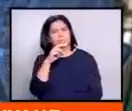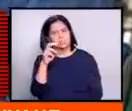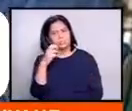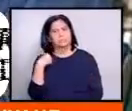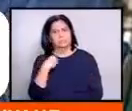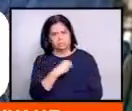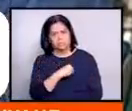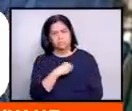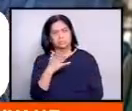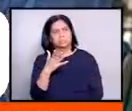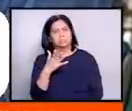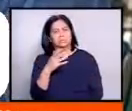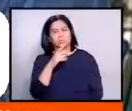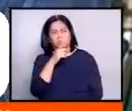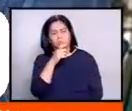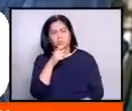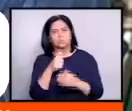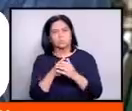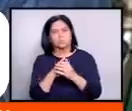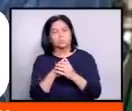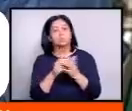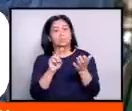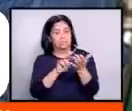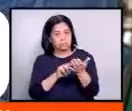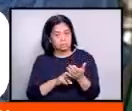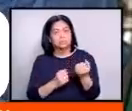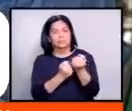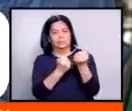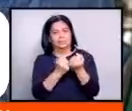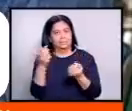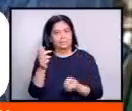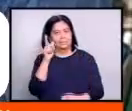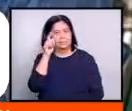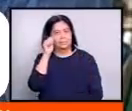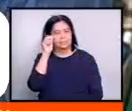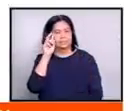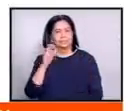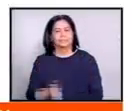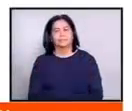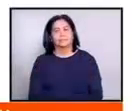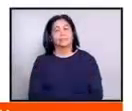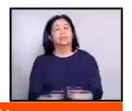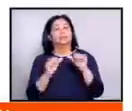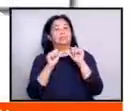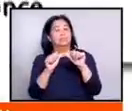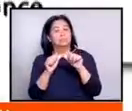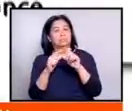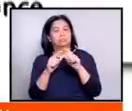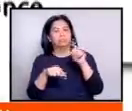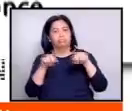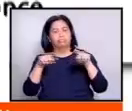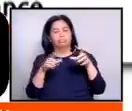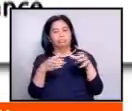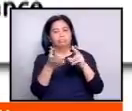200 members na pipirma at susuporta kay Congressman Lord Velasco. Patuloy umanong isang